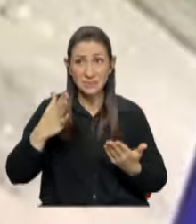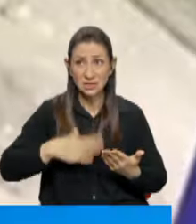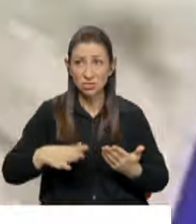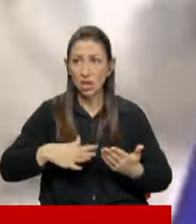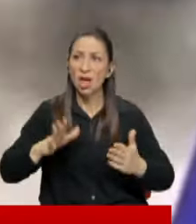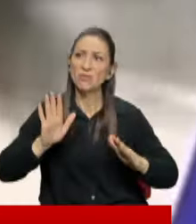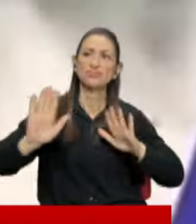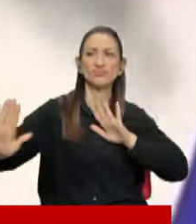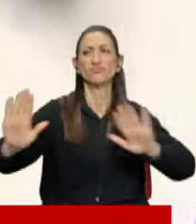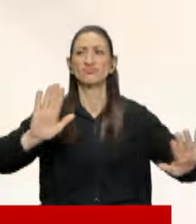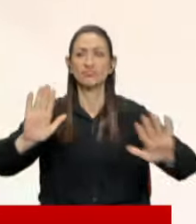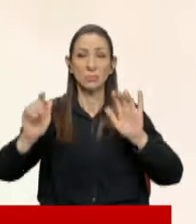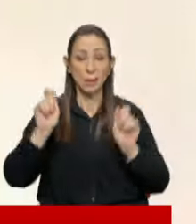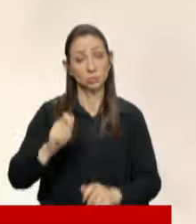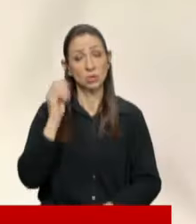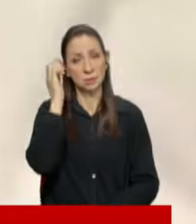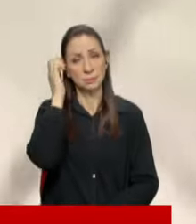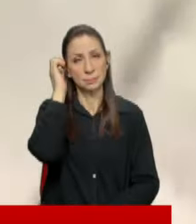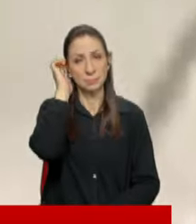de engel olmuştu.